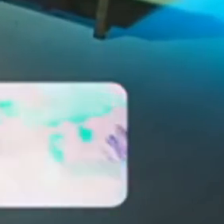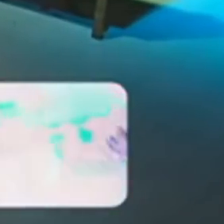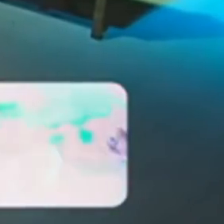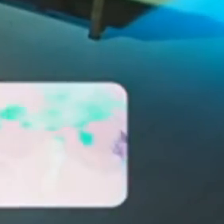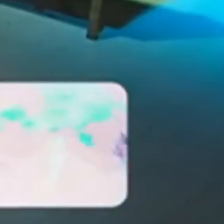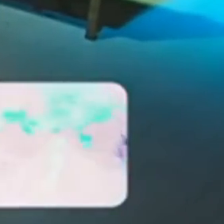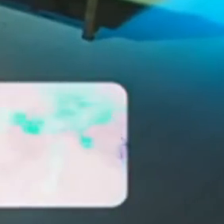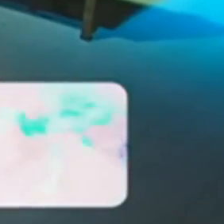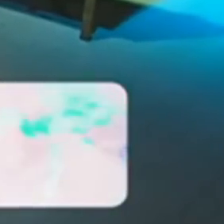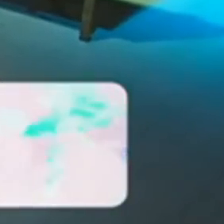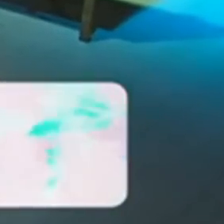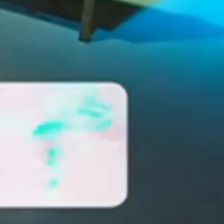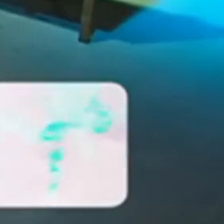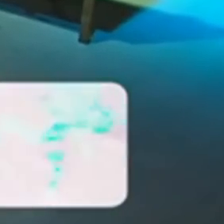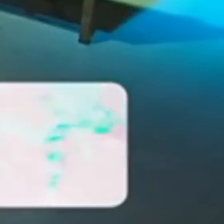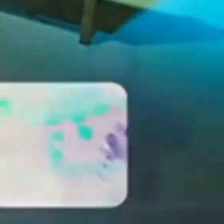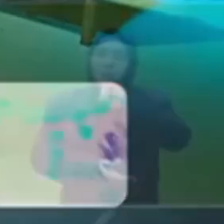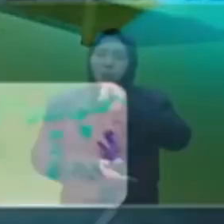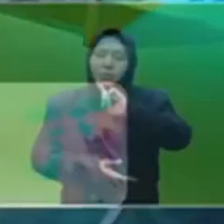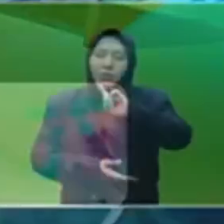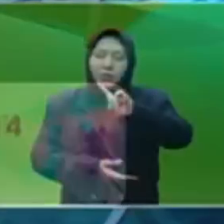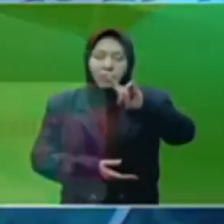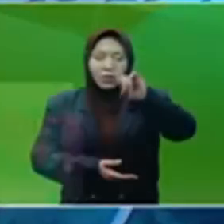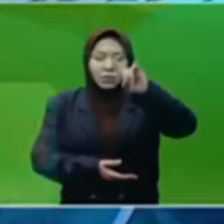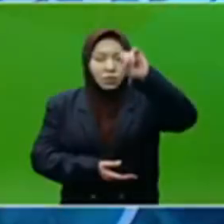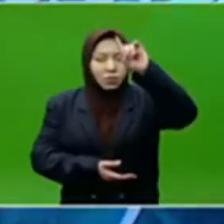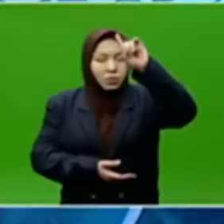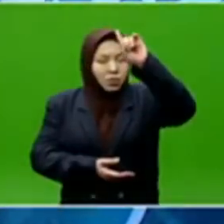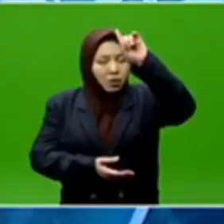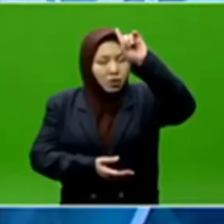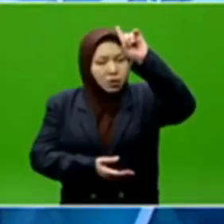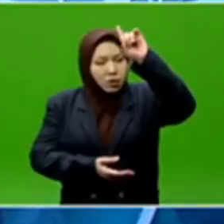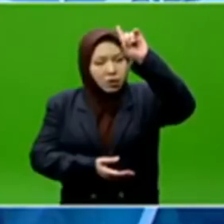بسم الله الرحمن